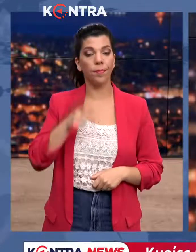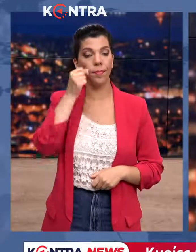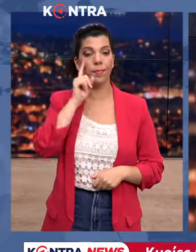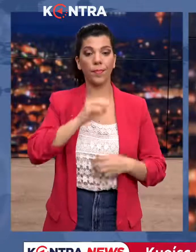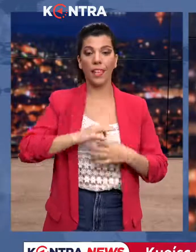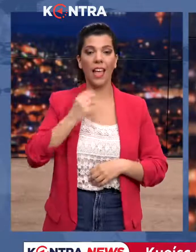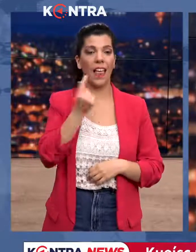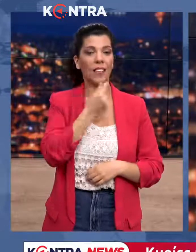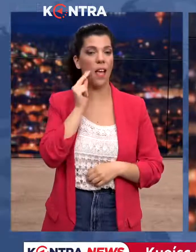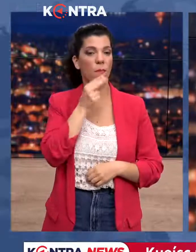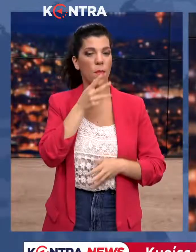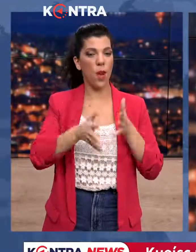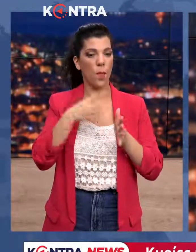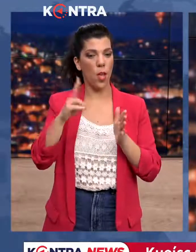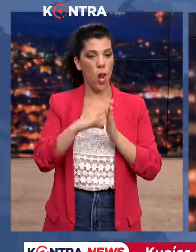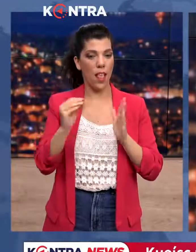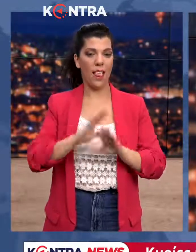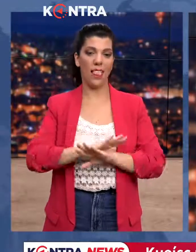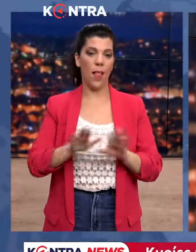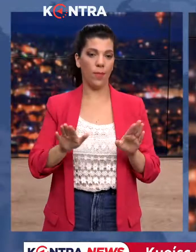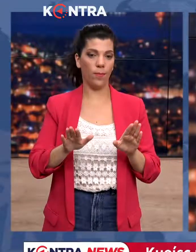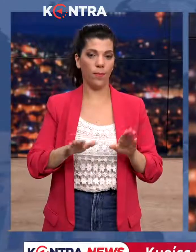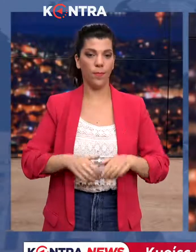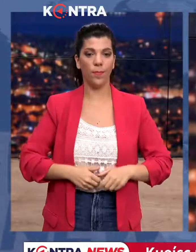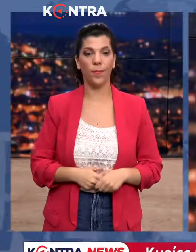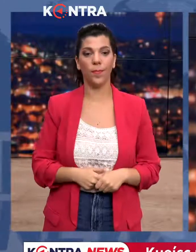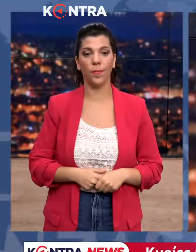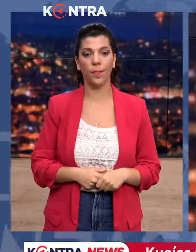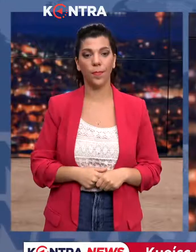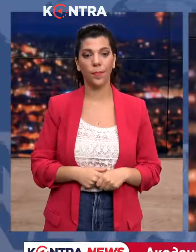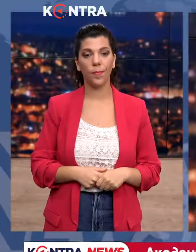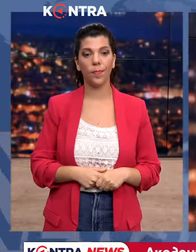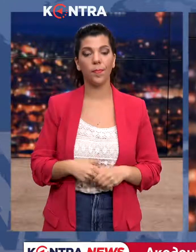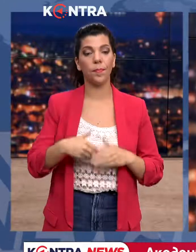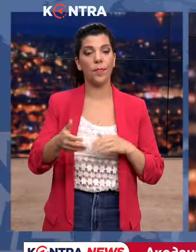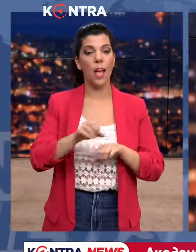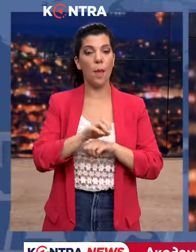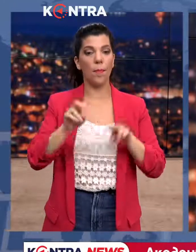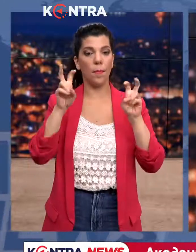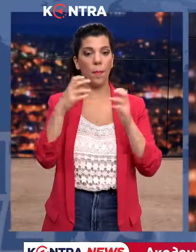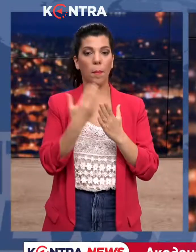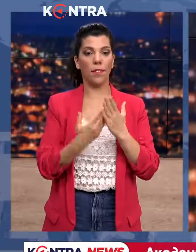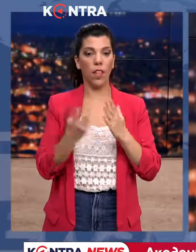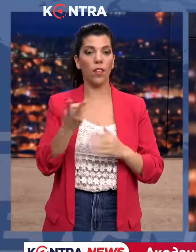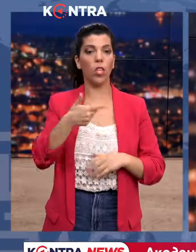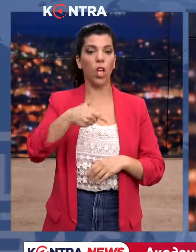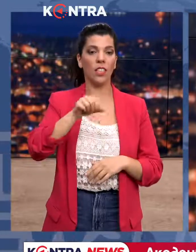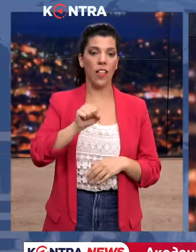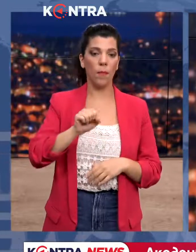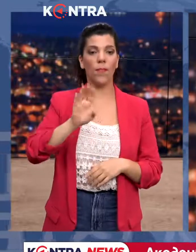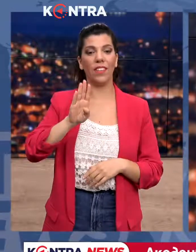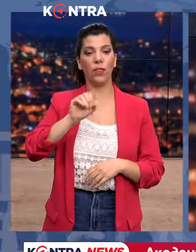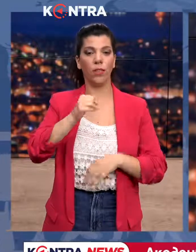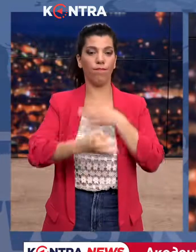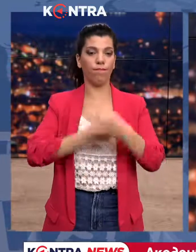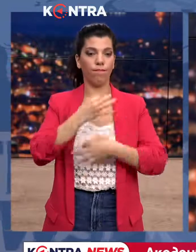κυρίες και κύριοι εδώ ολοκληρώθηκε το απογευματινό δελτίο ειδήσεων του κόντρα και τώρα η συνέχεια της εκπομπής επί του πιεστηρίου με το γιώργο